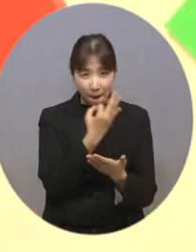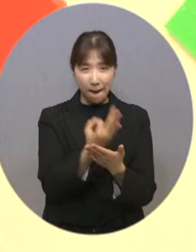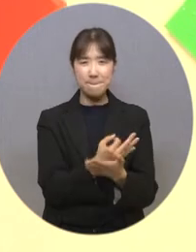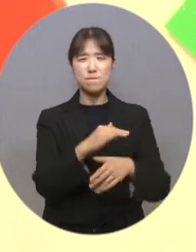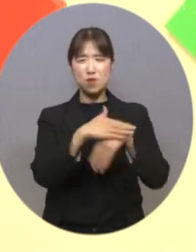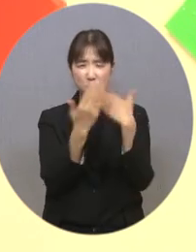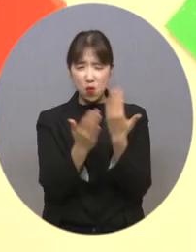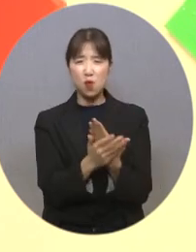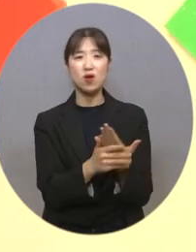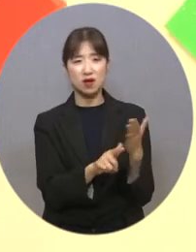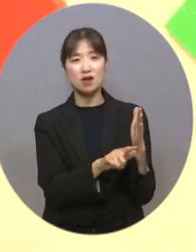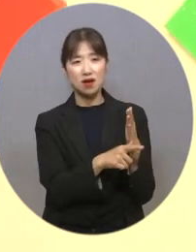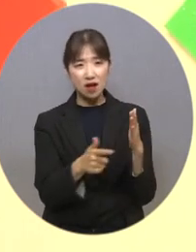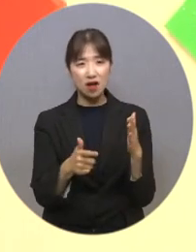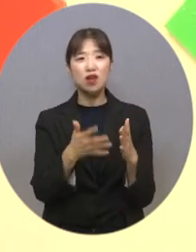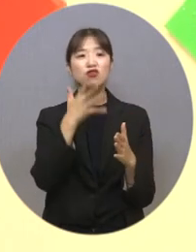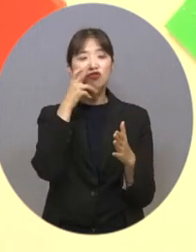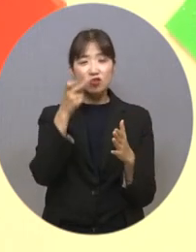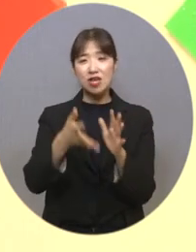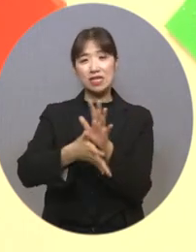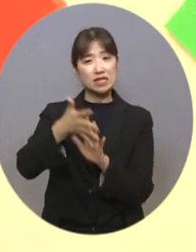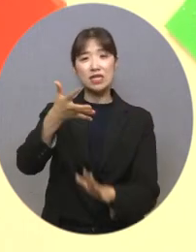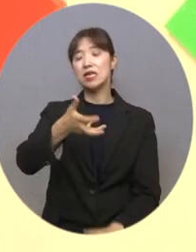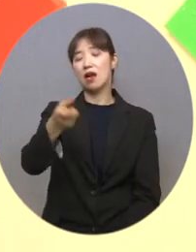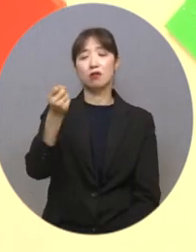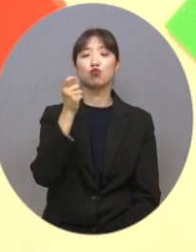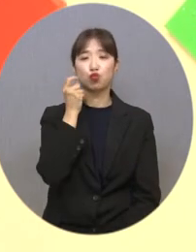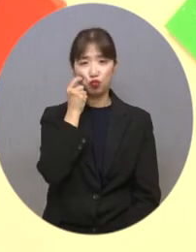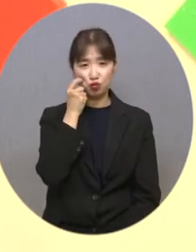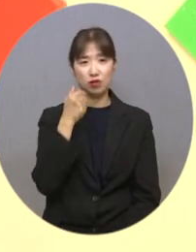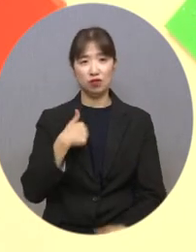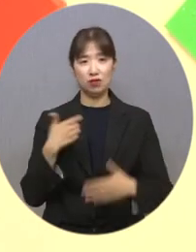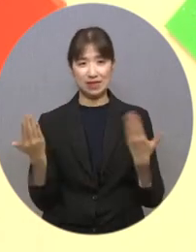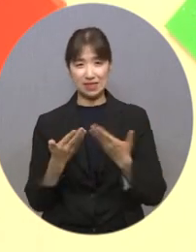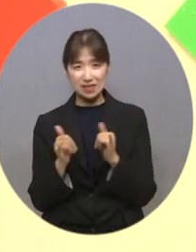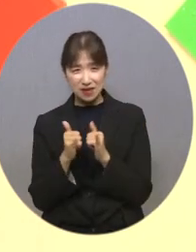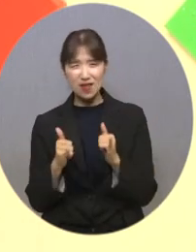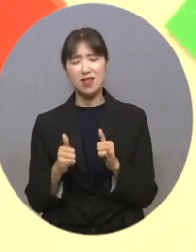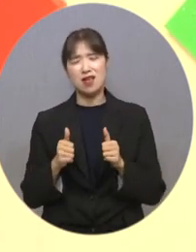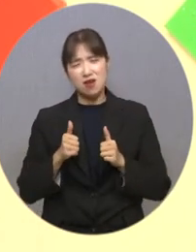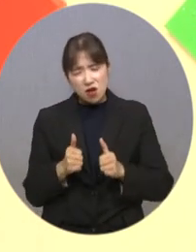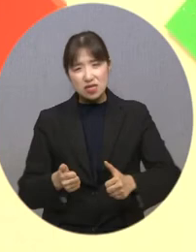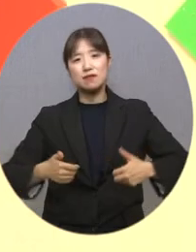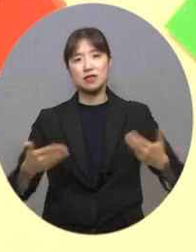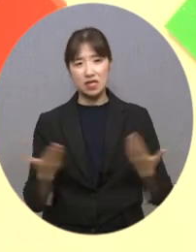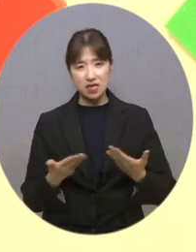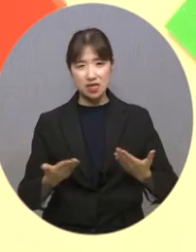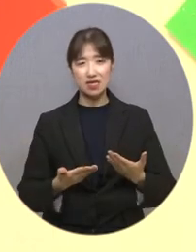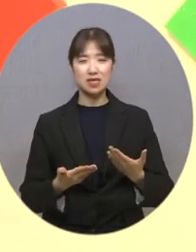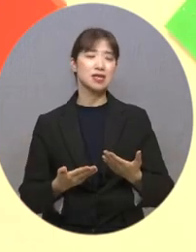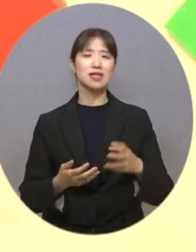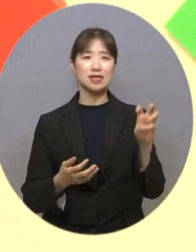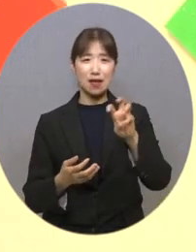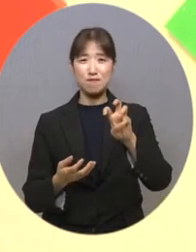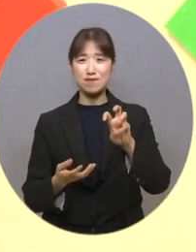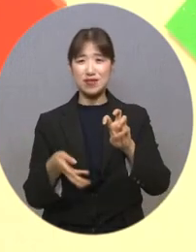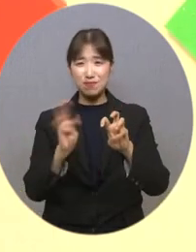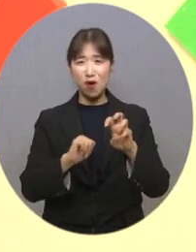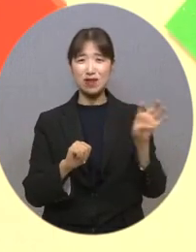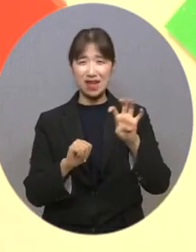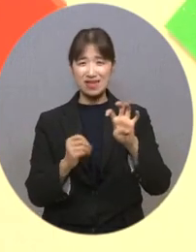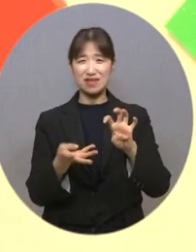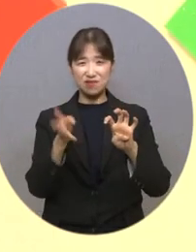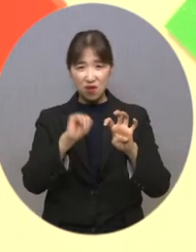부분들은 뭐 순천시에서도 가져갈 수도 없고요. 네. 저희 직원들이 아주 열심히 해서 뭐 40억을 30억을 한다